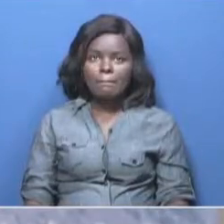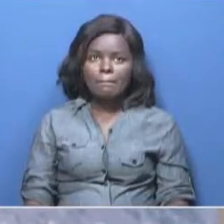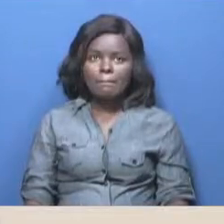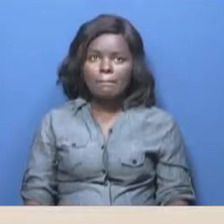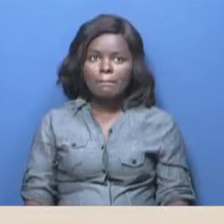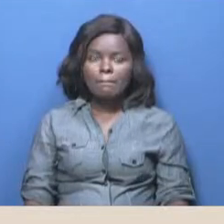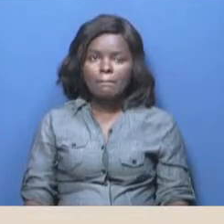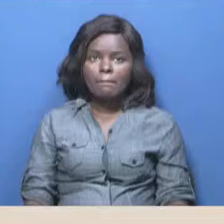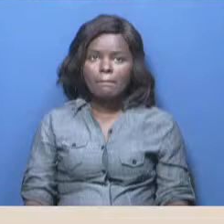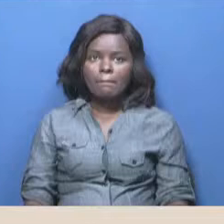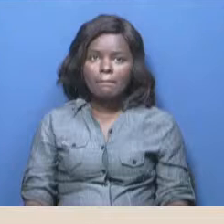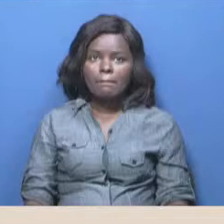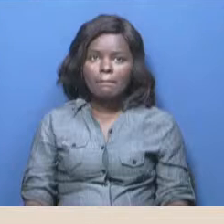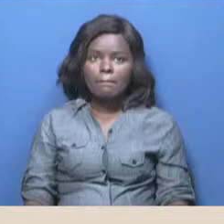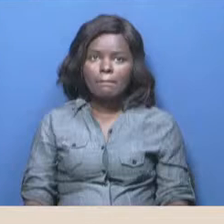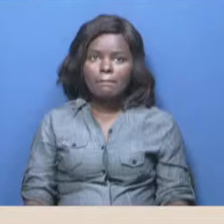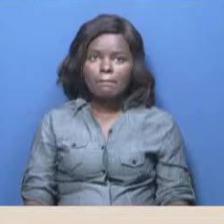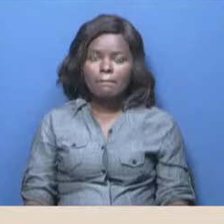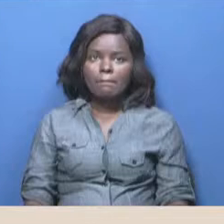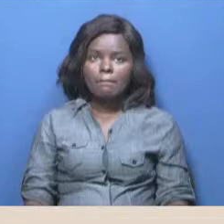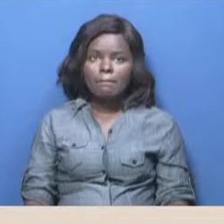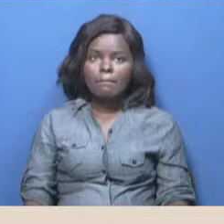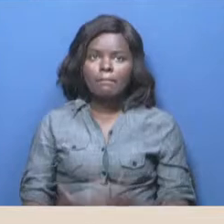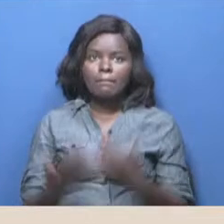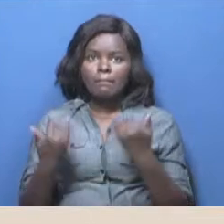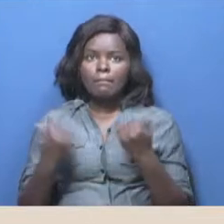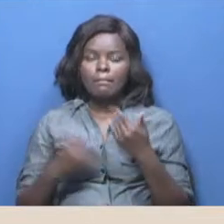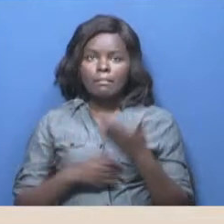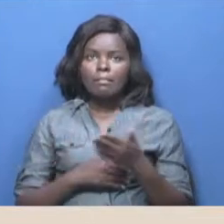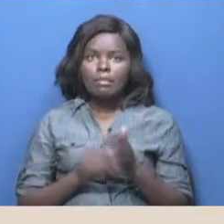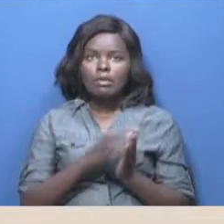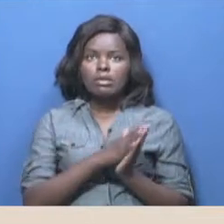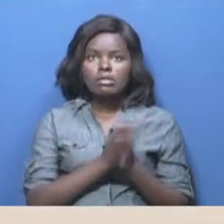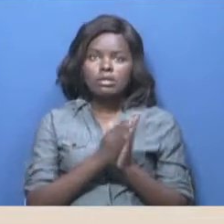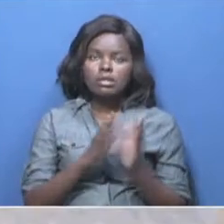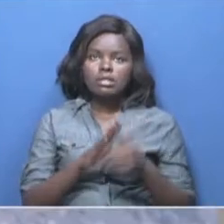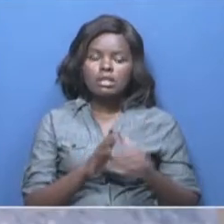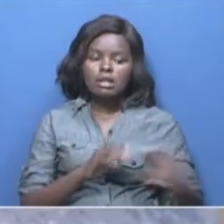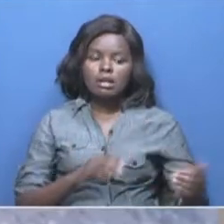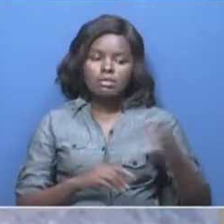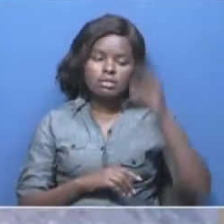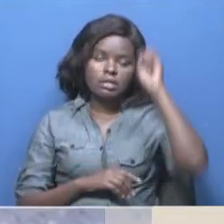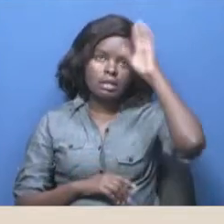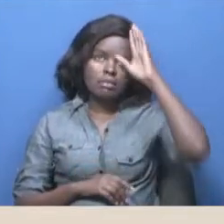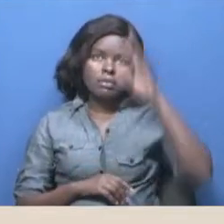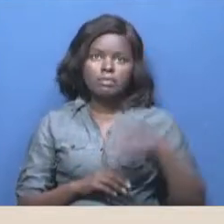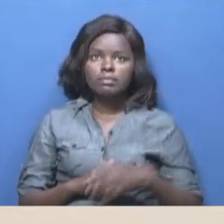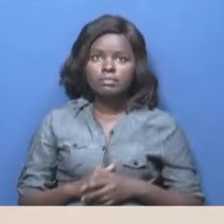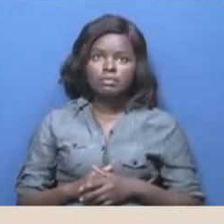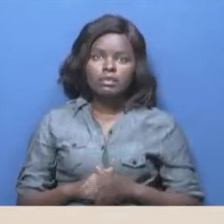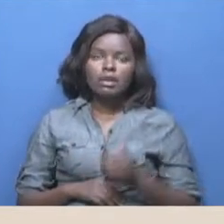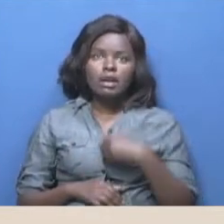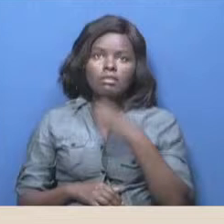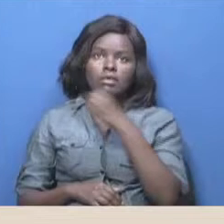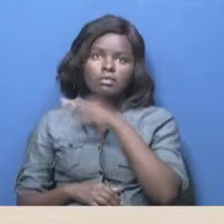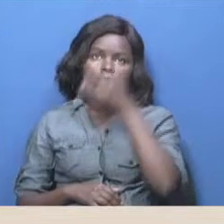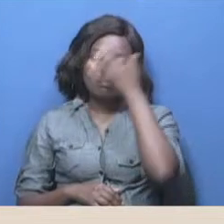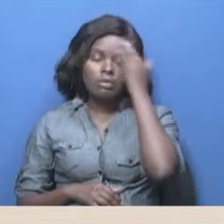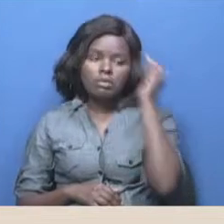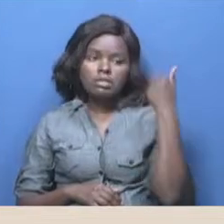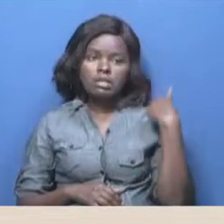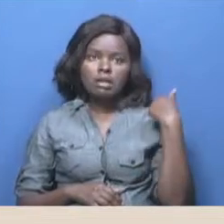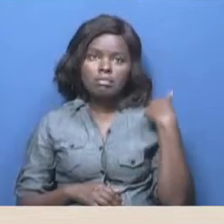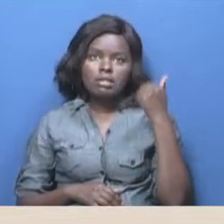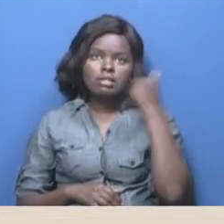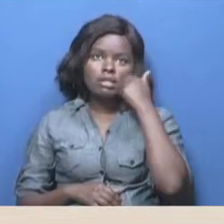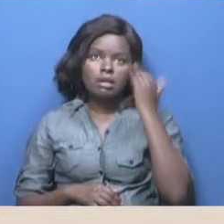Aya tukima kũrĩa mwena wa Naivasha rĩu tũcokererie rũgano rũrĩa rwa kũrĩa kaunti-inĩ ya Kiambu. Na nĩ atĩ kũrĩ na hahũ nĩ ũndũ wa namba ya